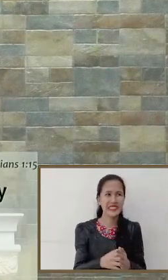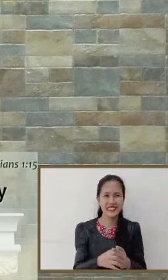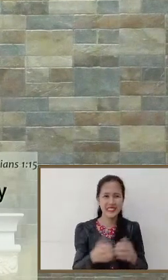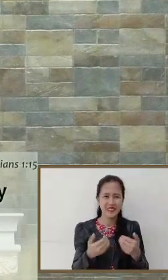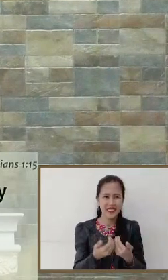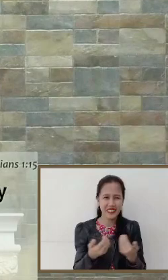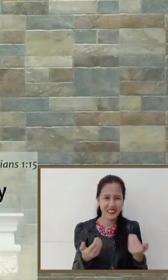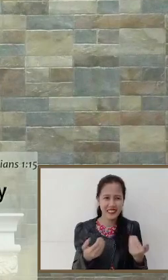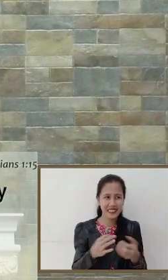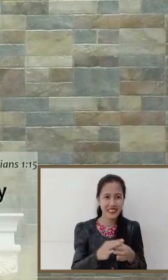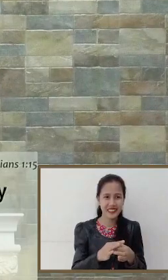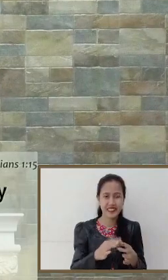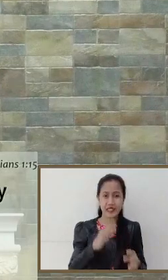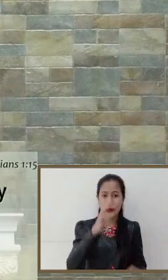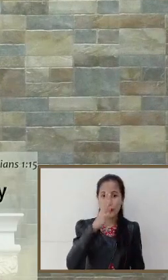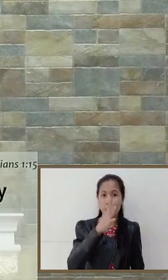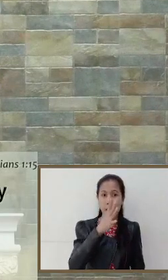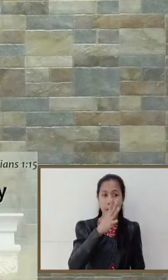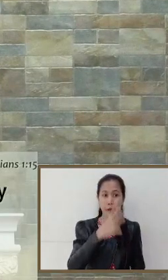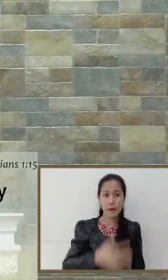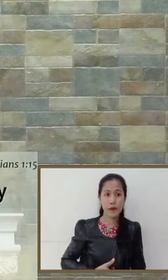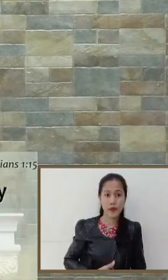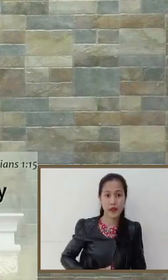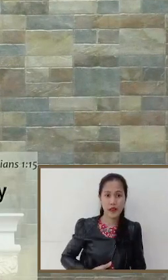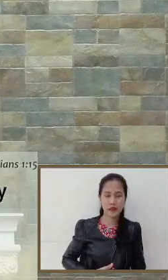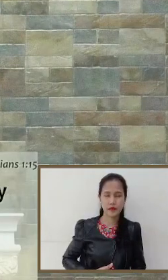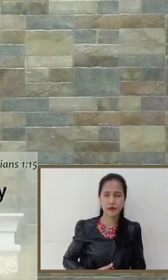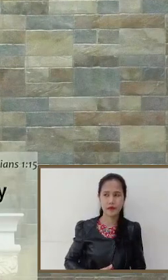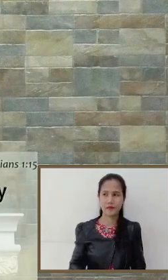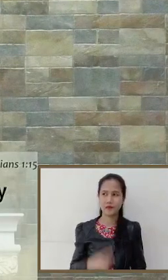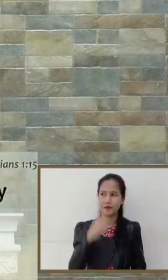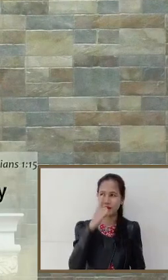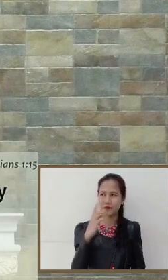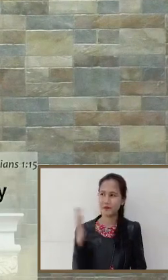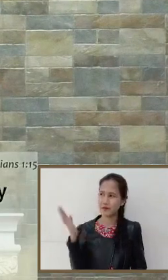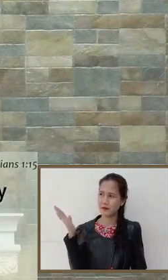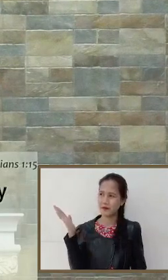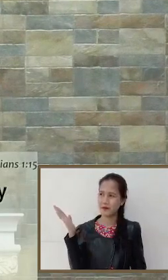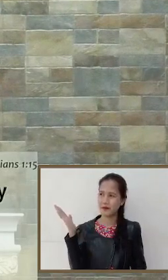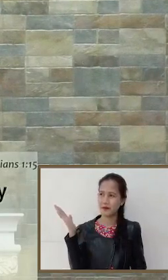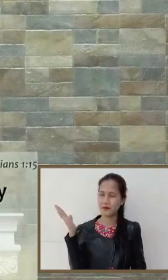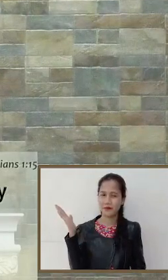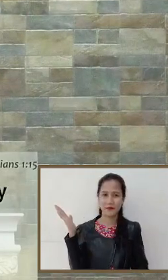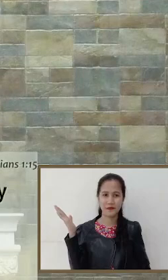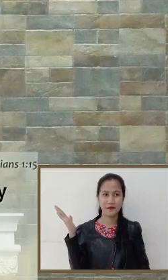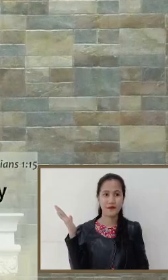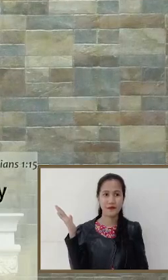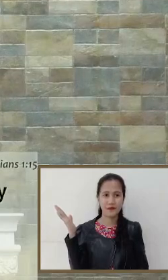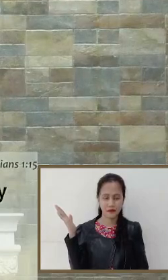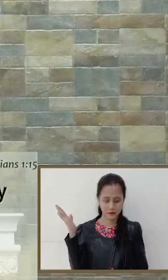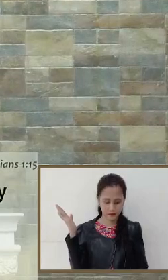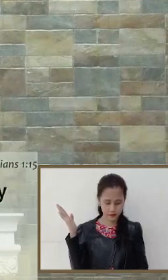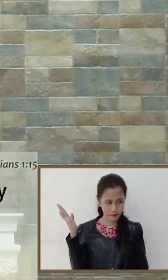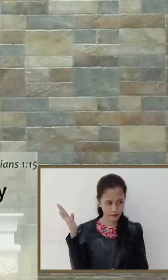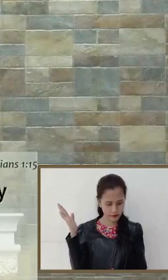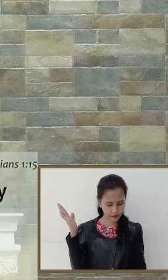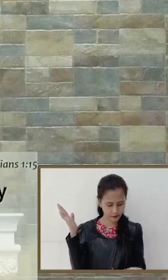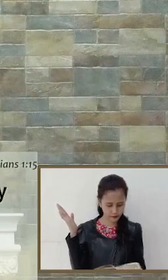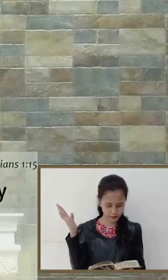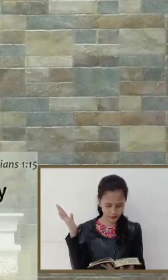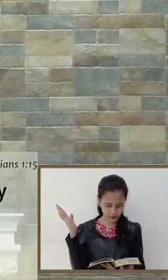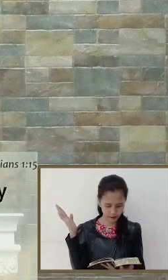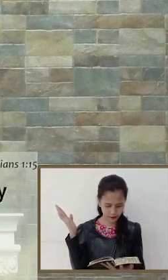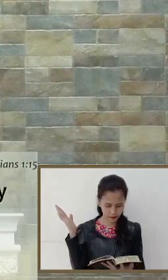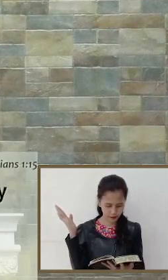my mother's womb and called me by His grace." Dati ganun ang aking kalagayan. Namimersikot ako ng mga Kristiyano. Pero